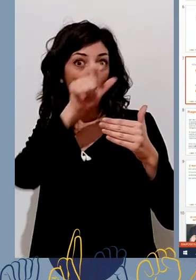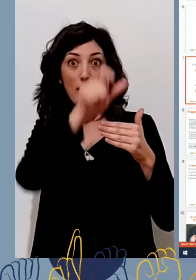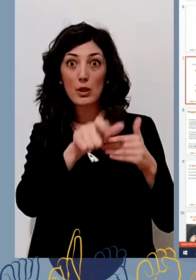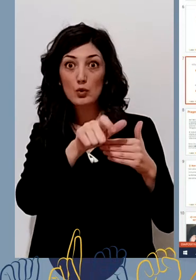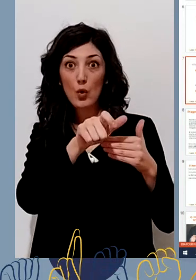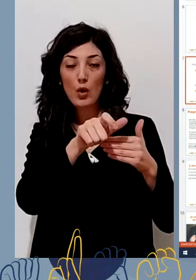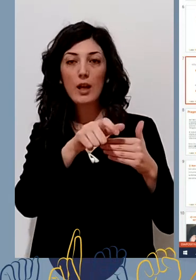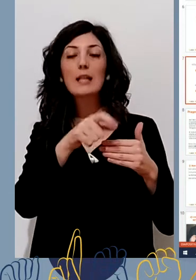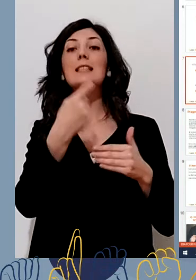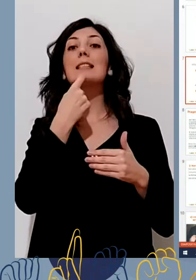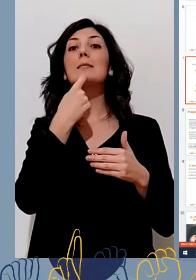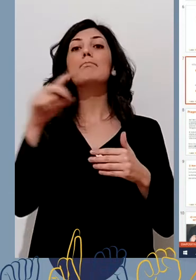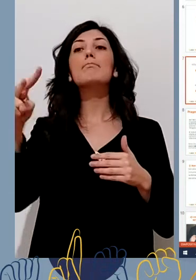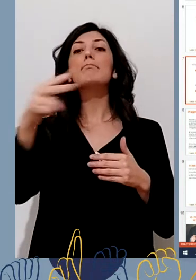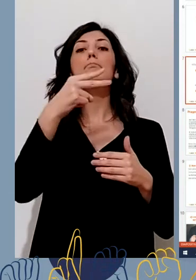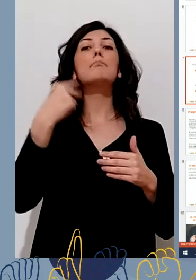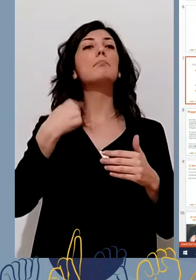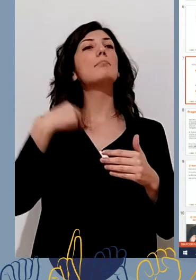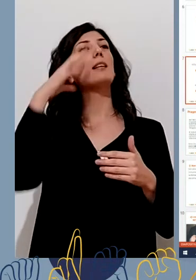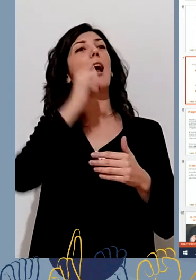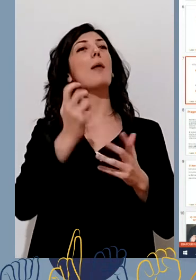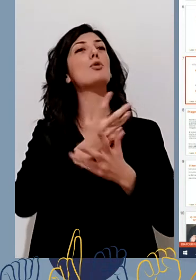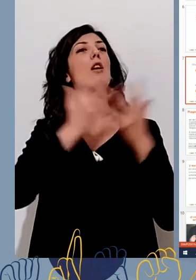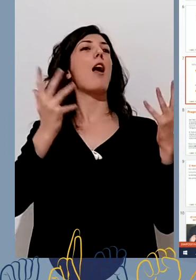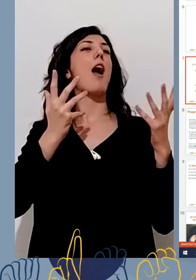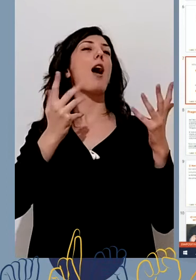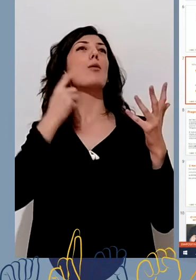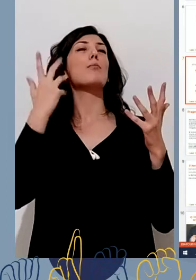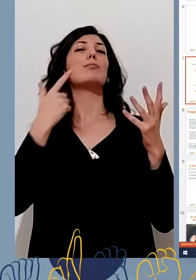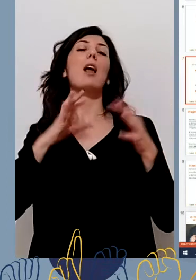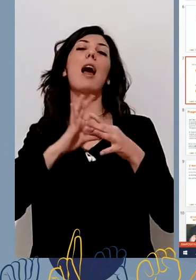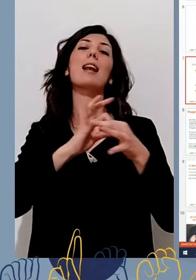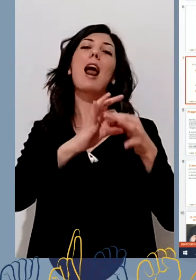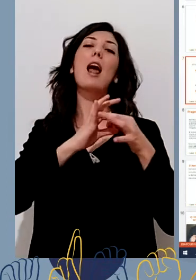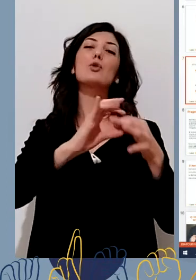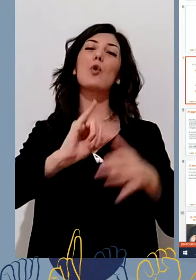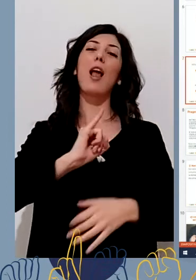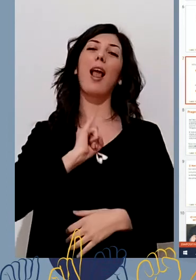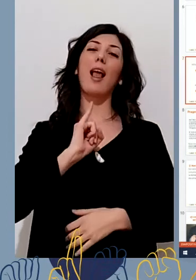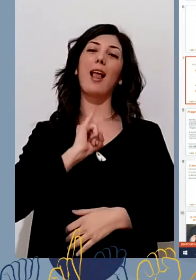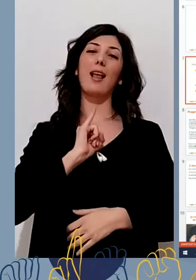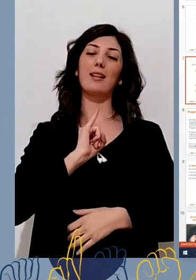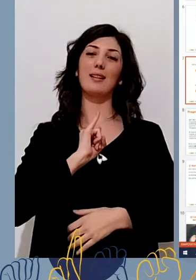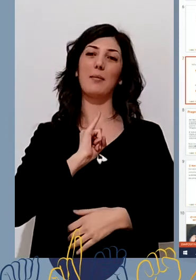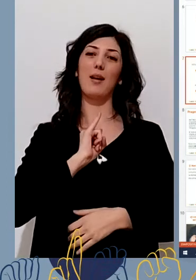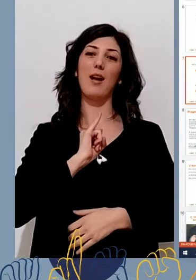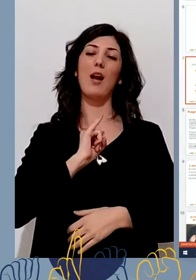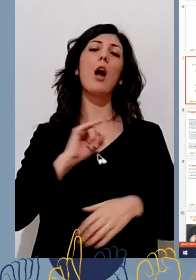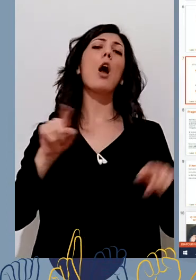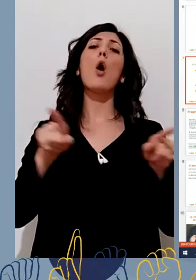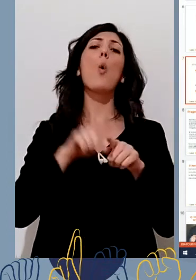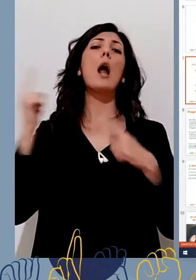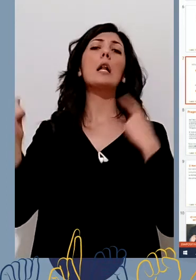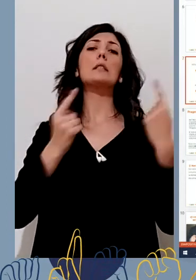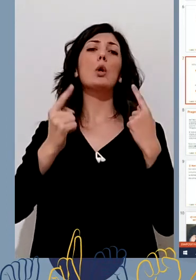ben intuire che io possa avere una relazione di intimità con quella persona, così come se dovessi mantenere le distanze